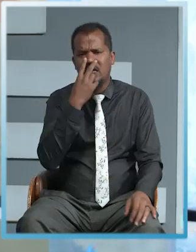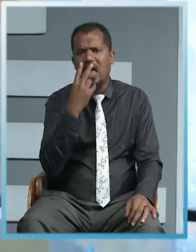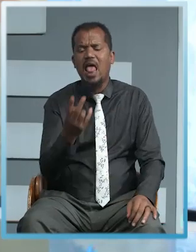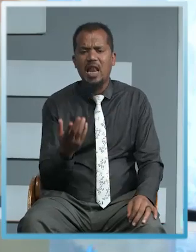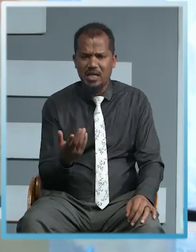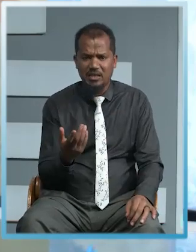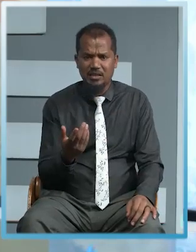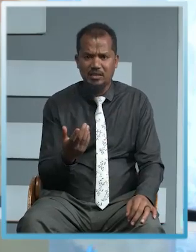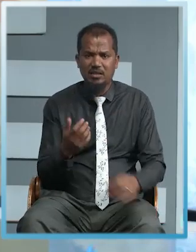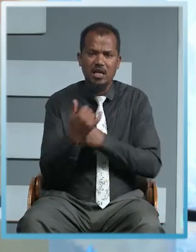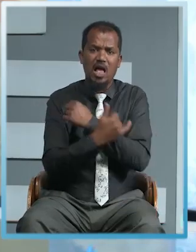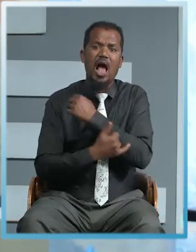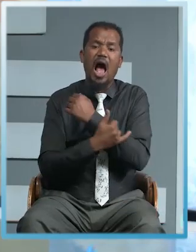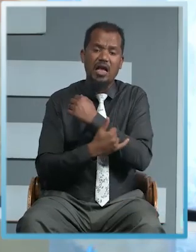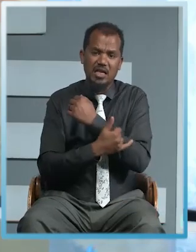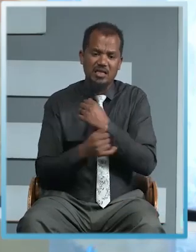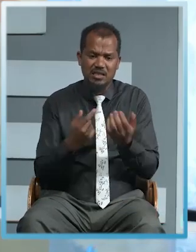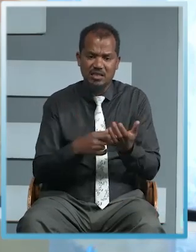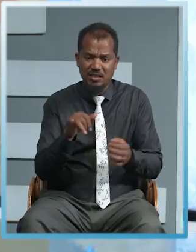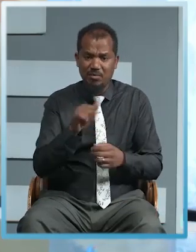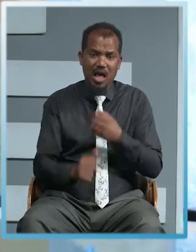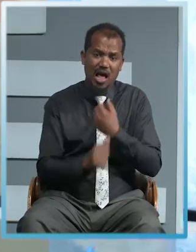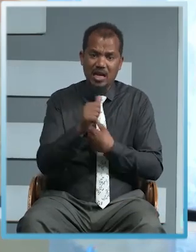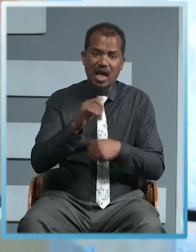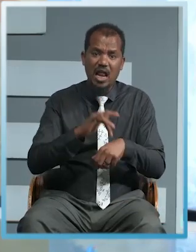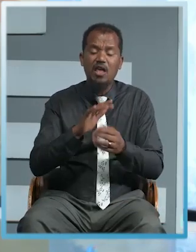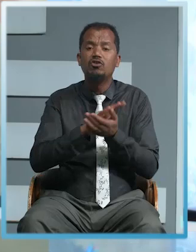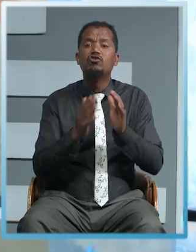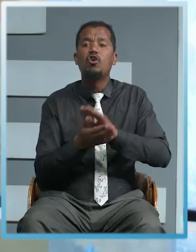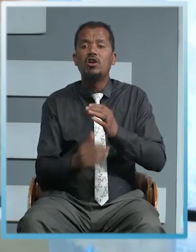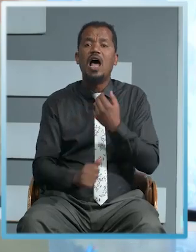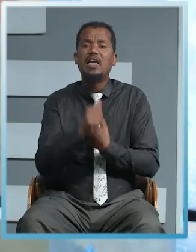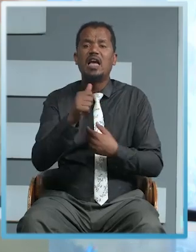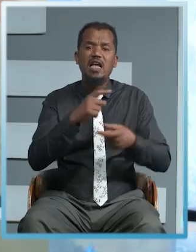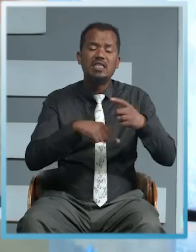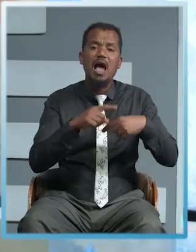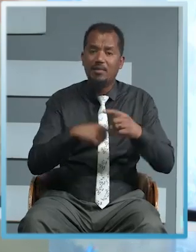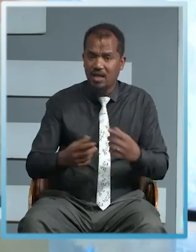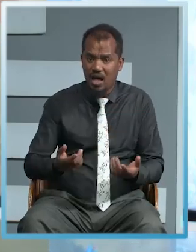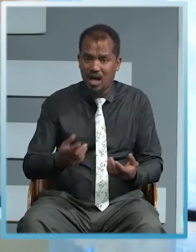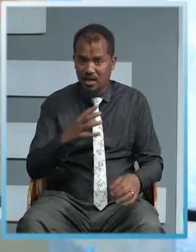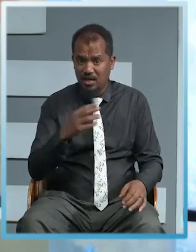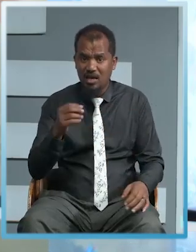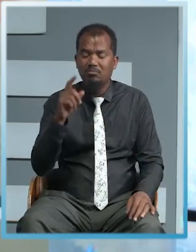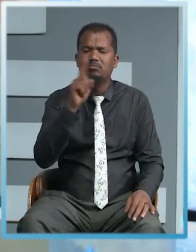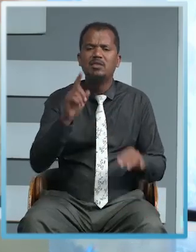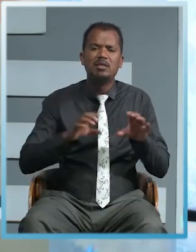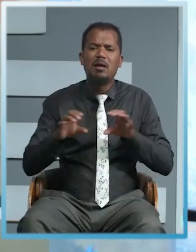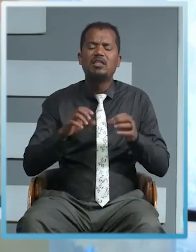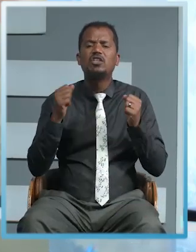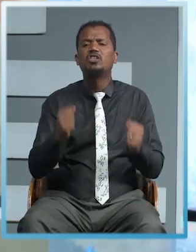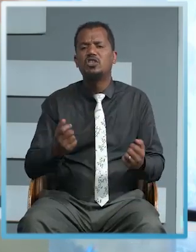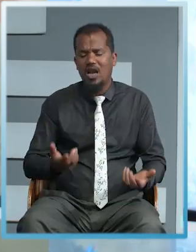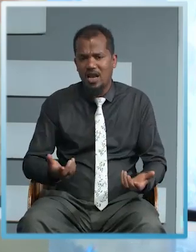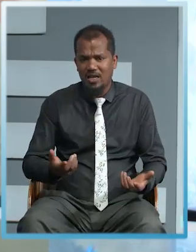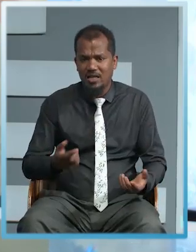እናያለን አገር እንዲህ አይነት አደጋ ላይ ሲሆን አደጋ ሲያንዣብብ እና ምንስ ማድረግ